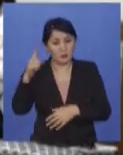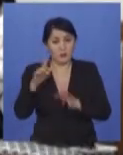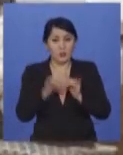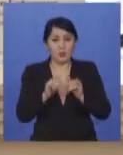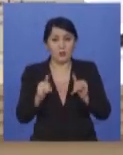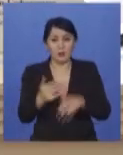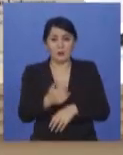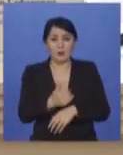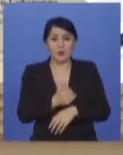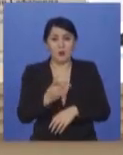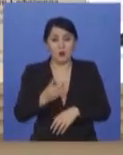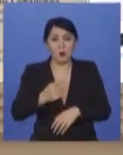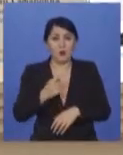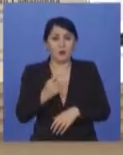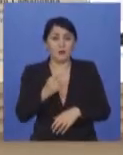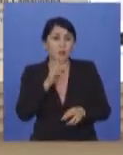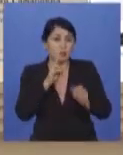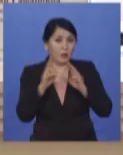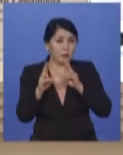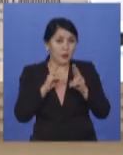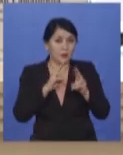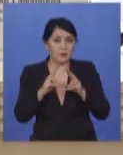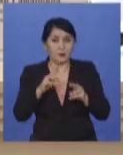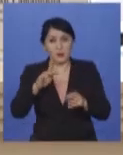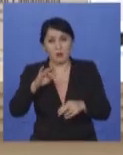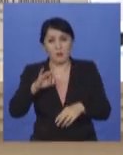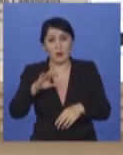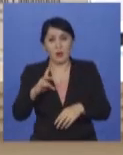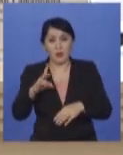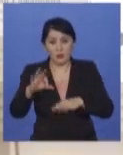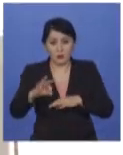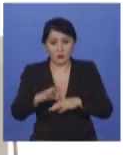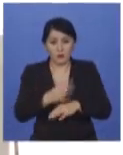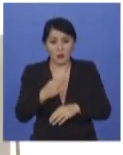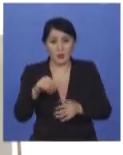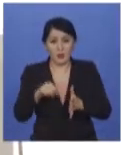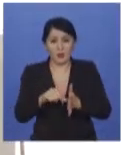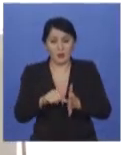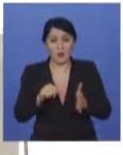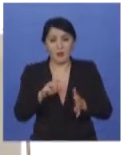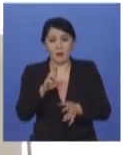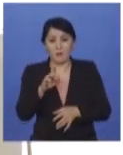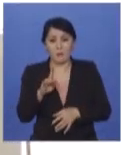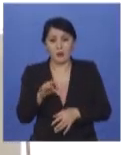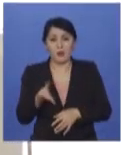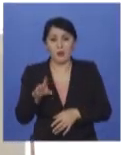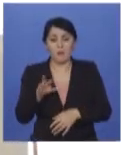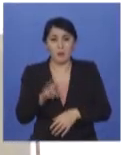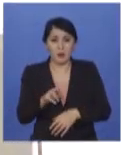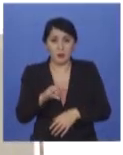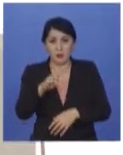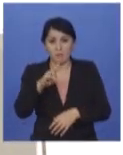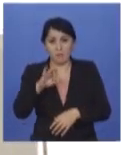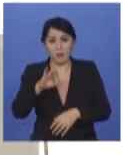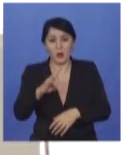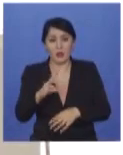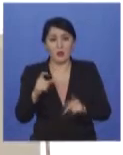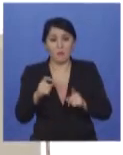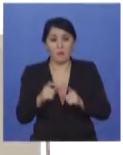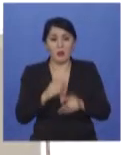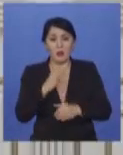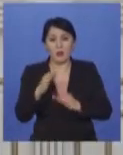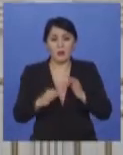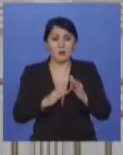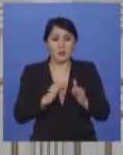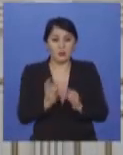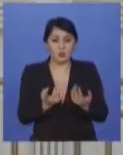дамытқымыз келеді. Айта кету керек, конференцияға Аманжол Қошановтың жұбайы да қатысты. Биология ғылымдарының кандидаты әрі доцент сөз алып, ұйымдастырылып